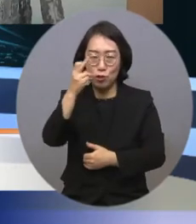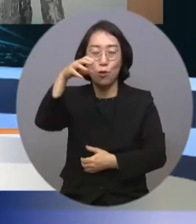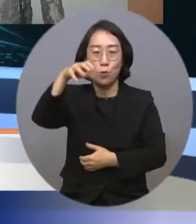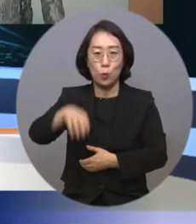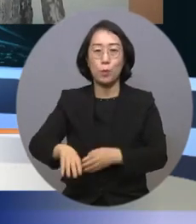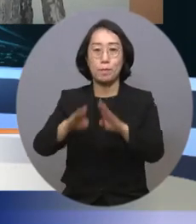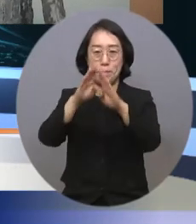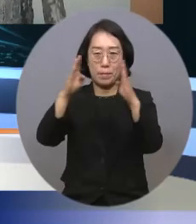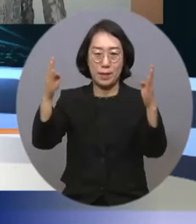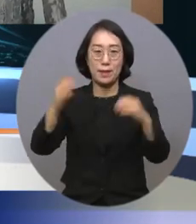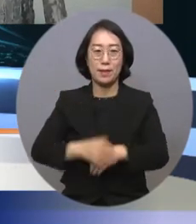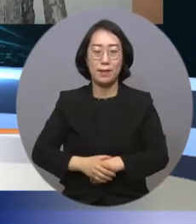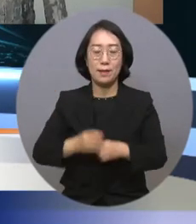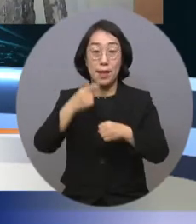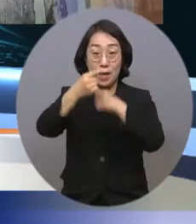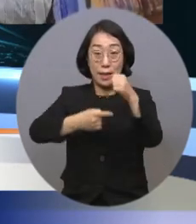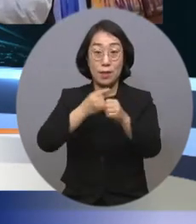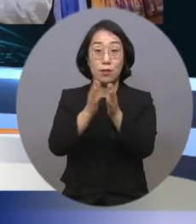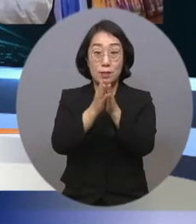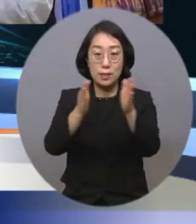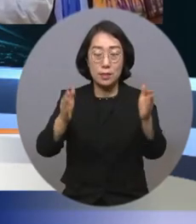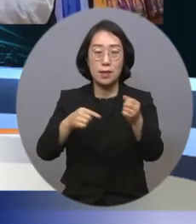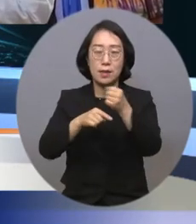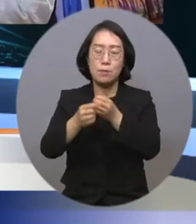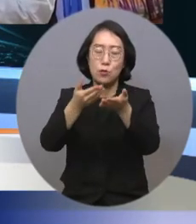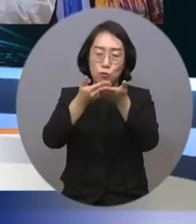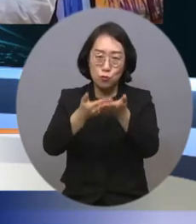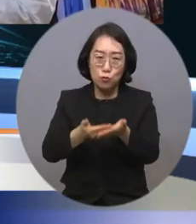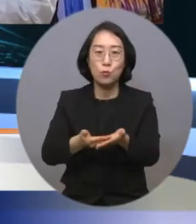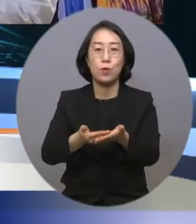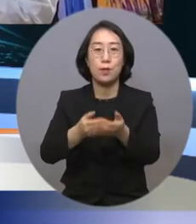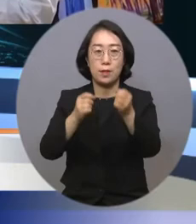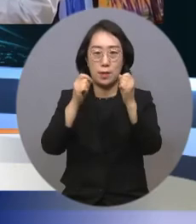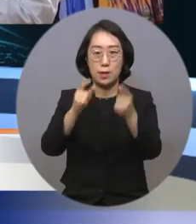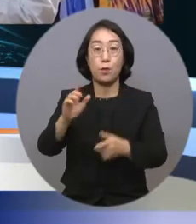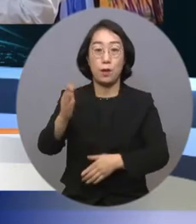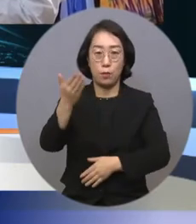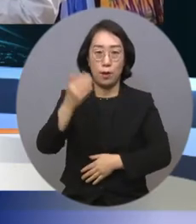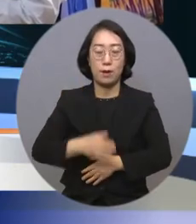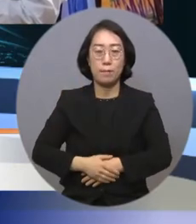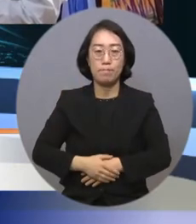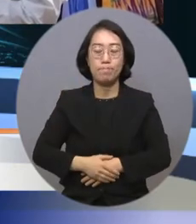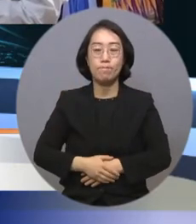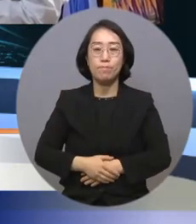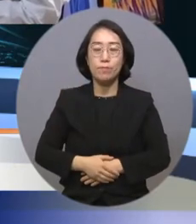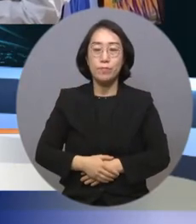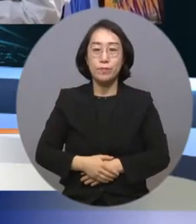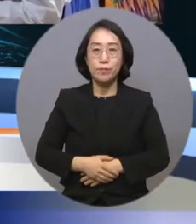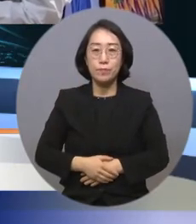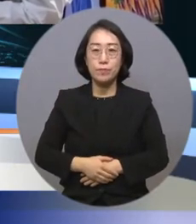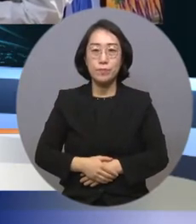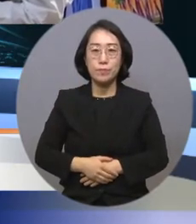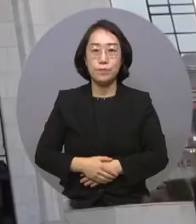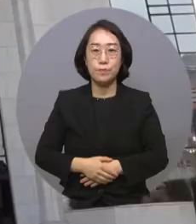찾아왔습니다. 새해를 맞아 의미를 되새기는 좋은 기회가 될 것 같은데요. 이소영 기자가 전합니다.